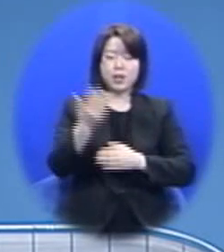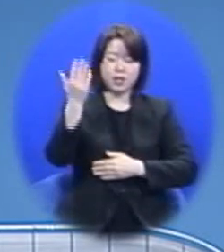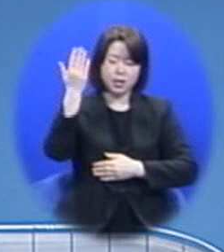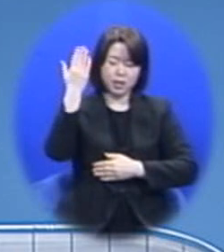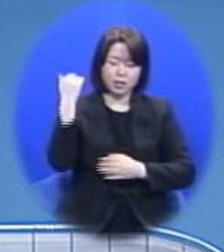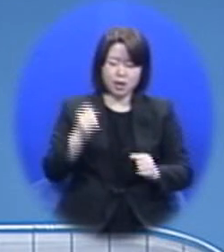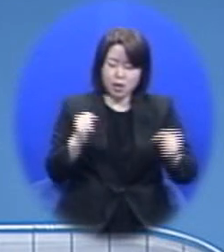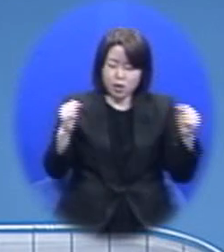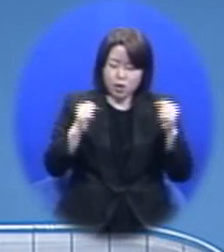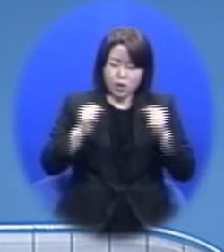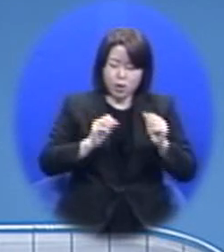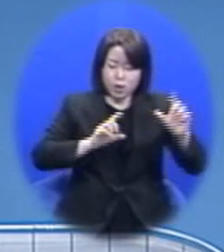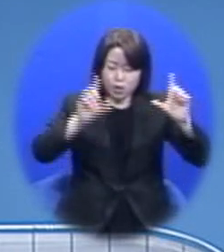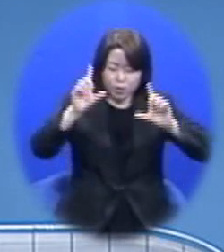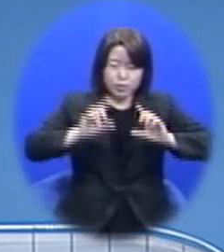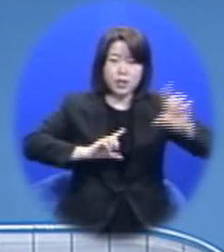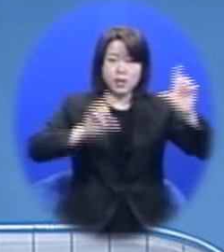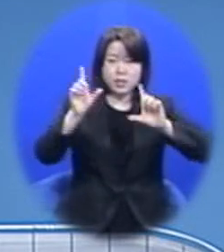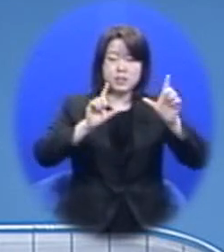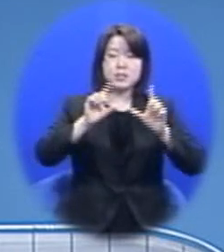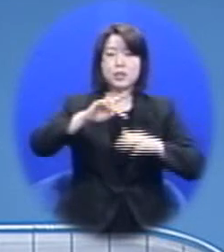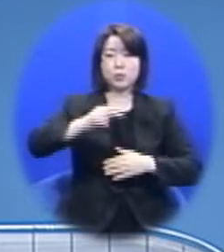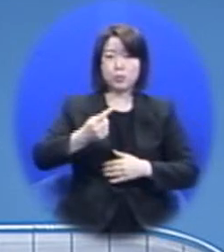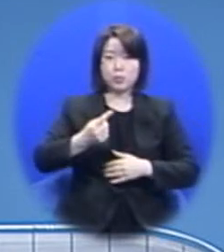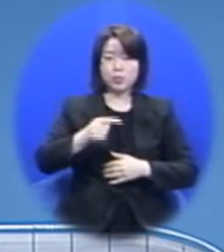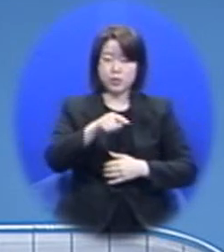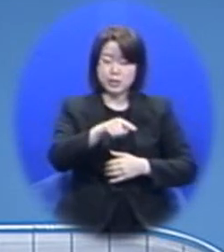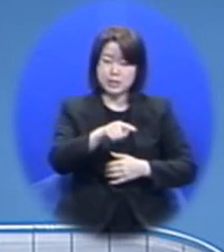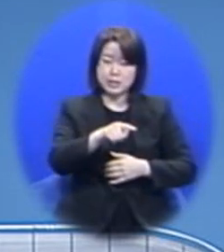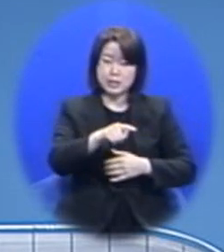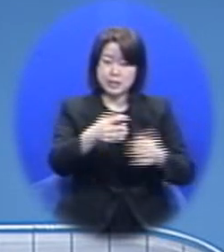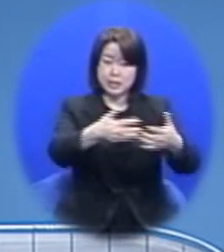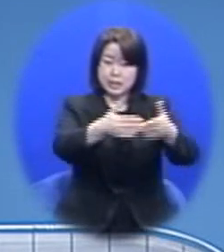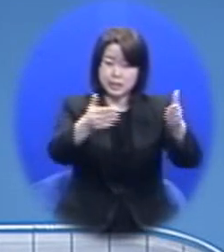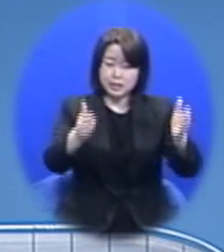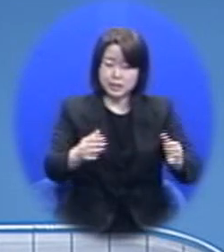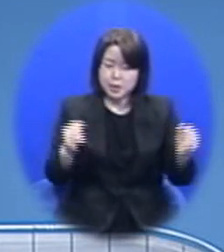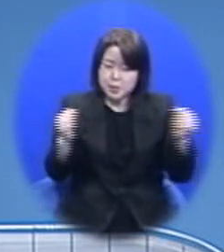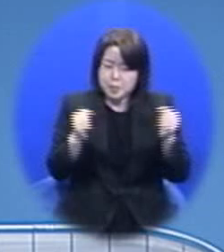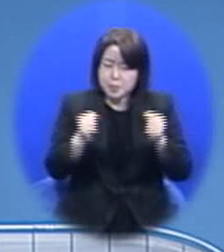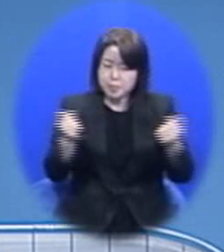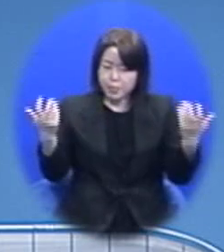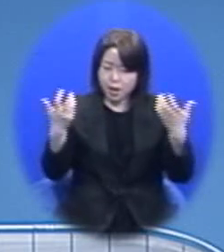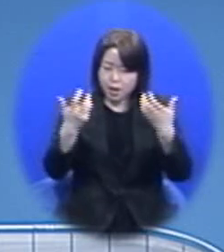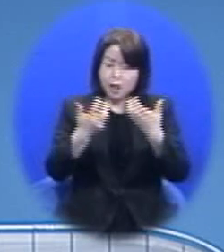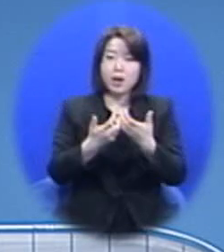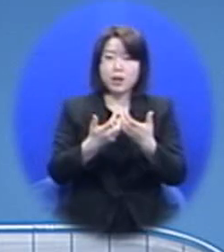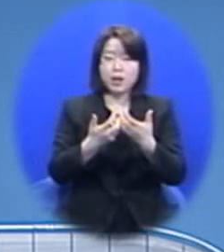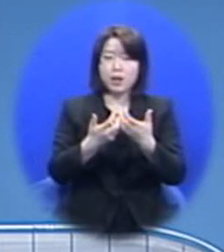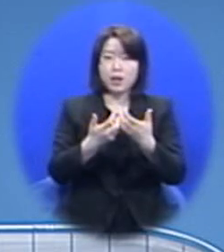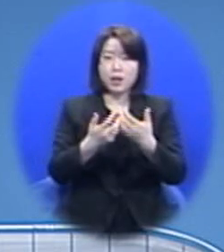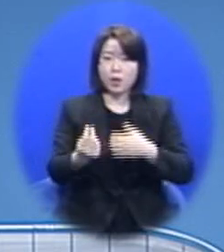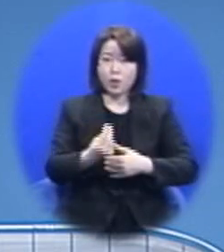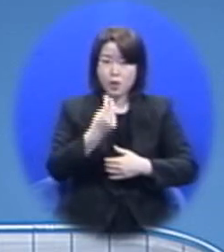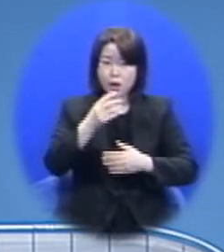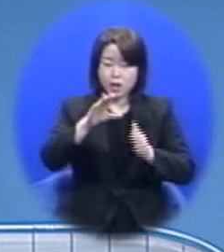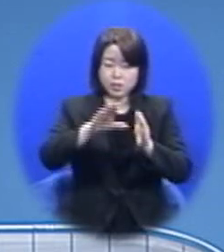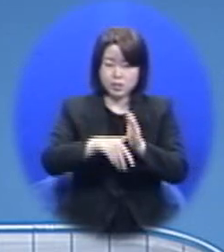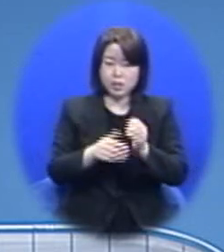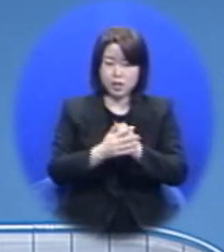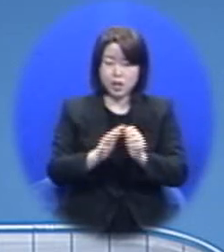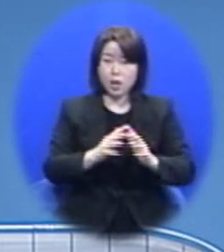추운 날씨에도 냉기가 가득한 이 예배당 공사가 마무리 안